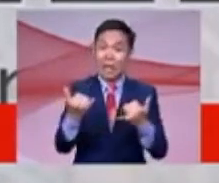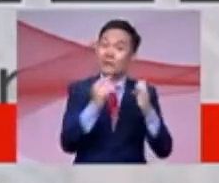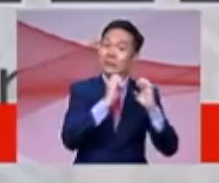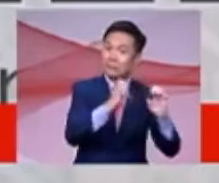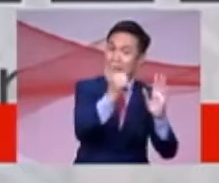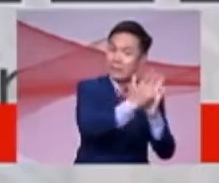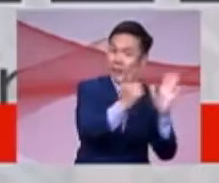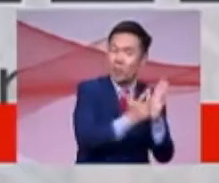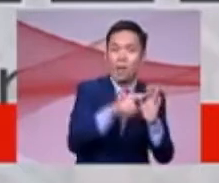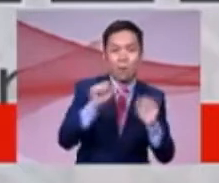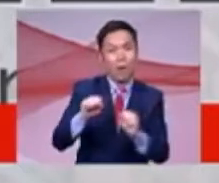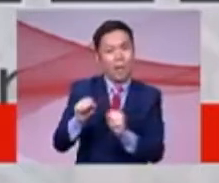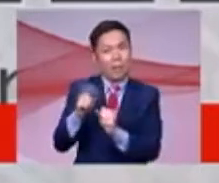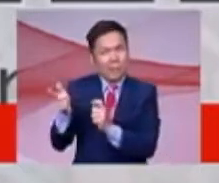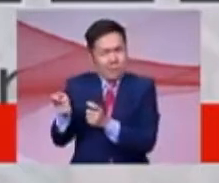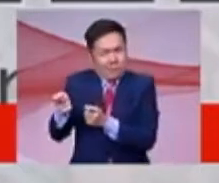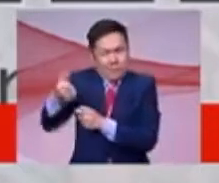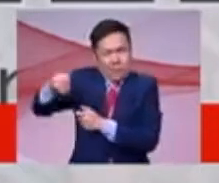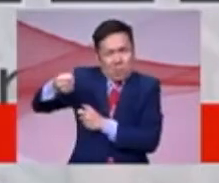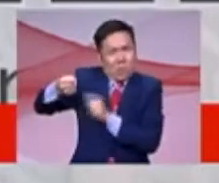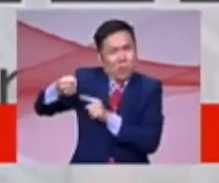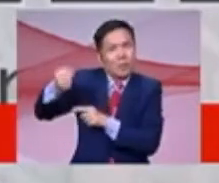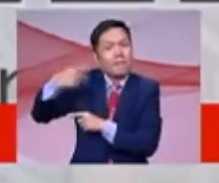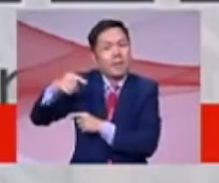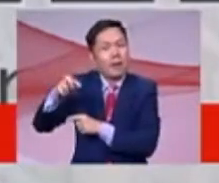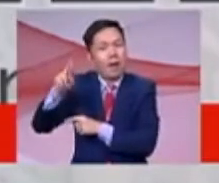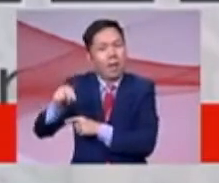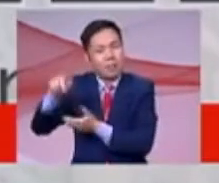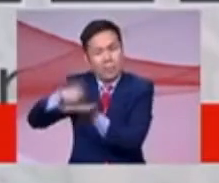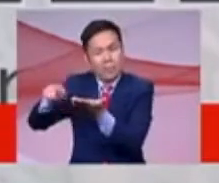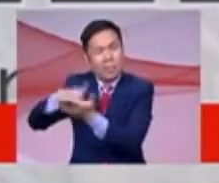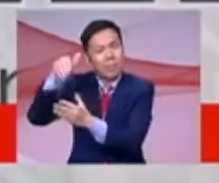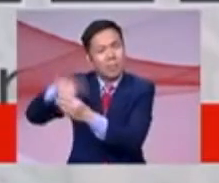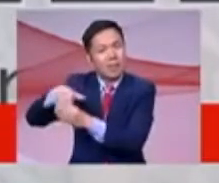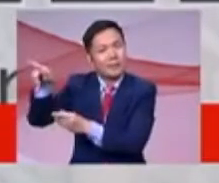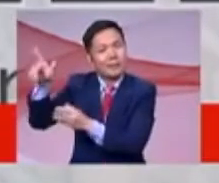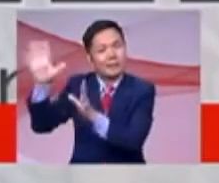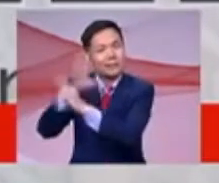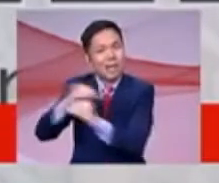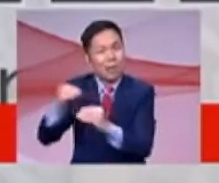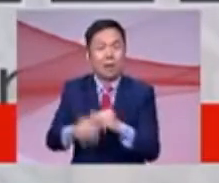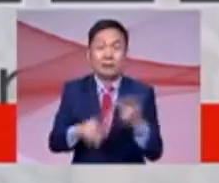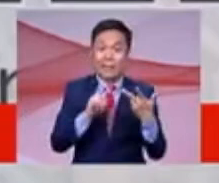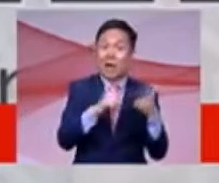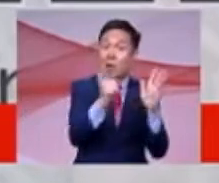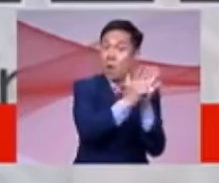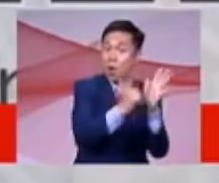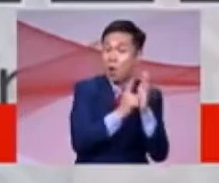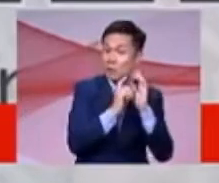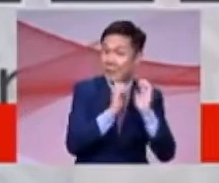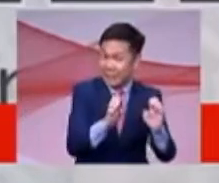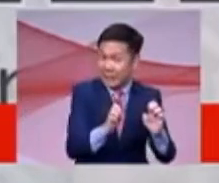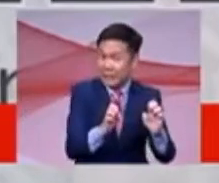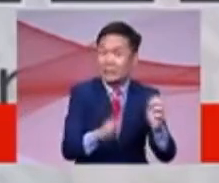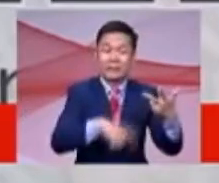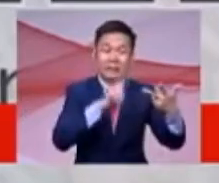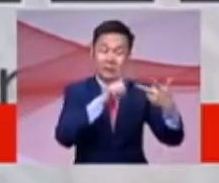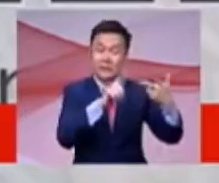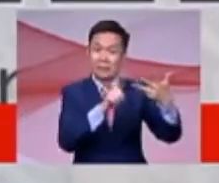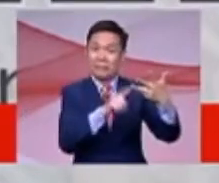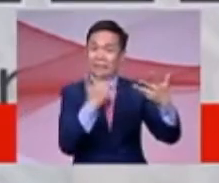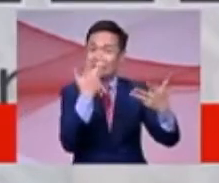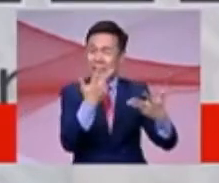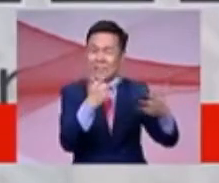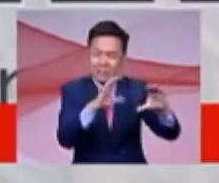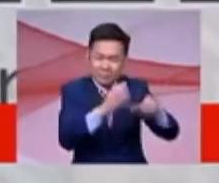darurat, kita boleh elakkan pilihan raya PRN Sarawak. Kita juga menggunakan ordinan darurat untuk mengelakkan 3 pilihan raya